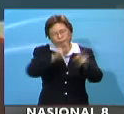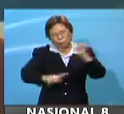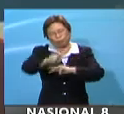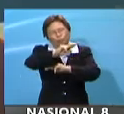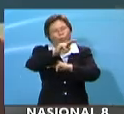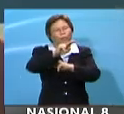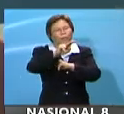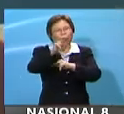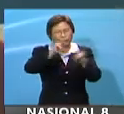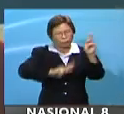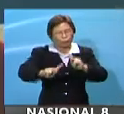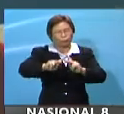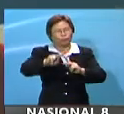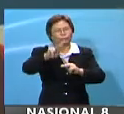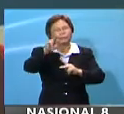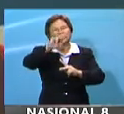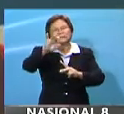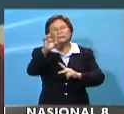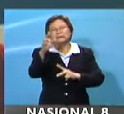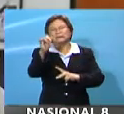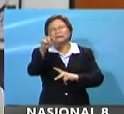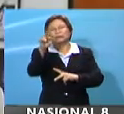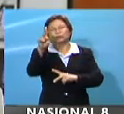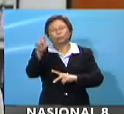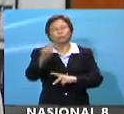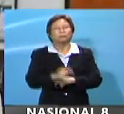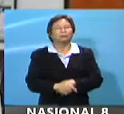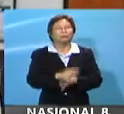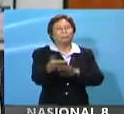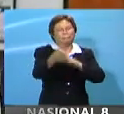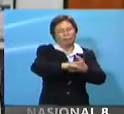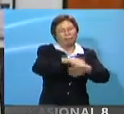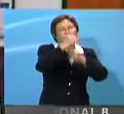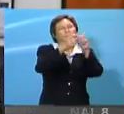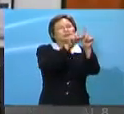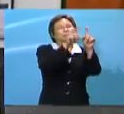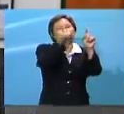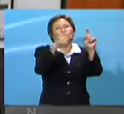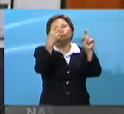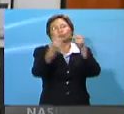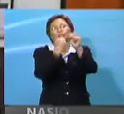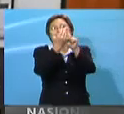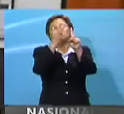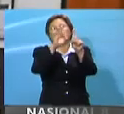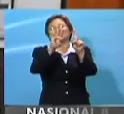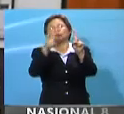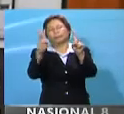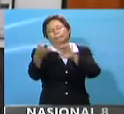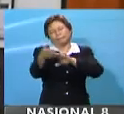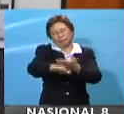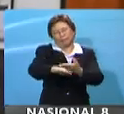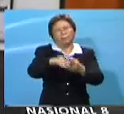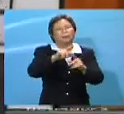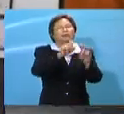Cekai untuk generasi yang akan datang. Pawang Nong meninggal dunia pada 11 Disember 1976.